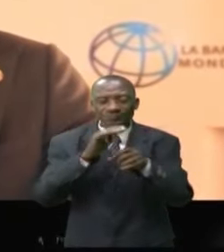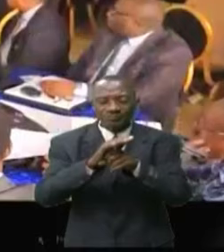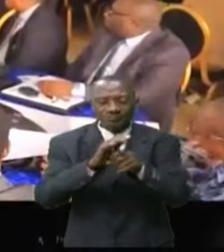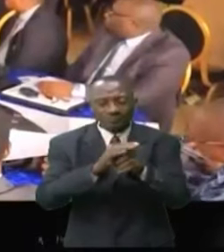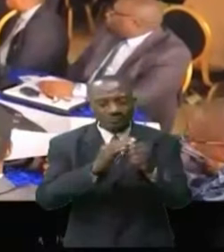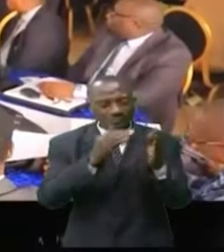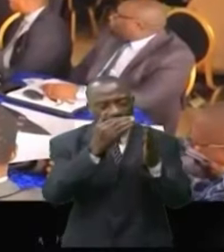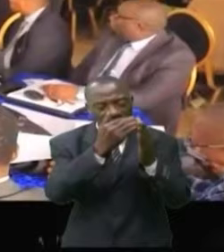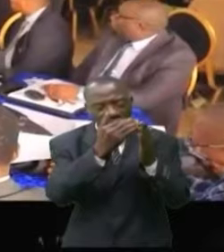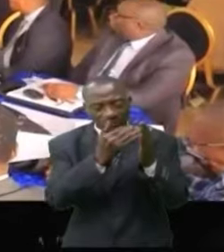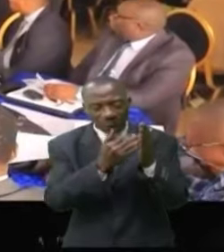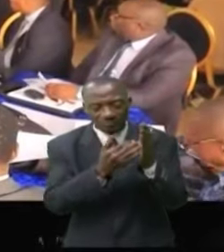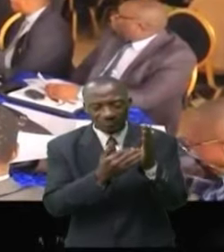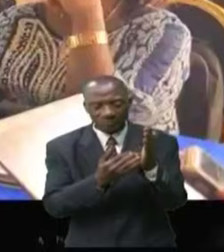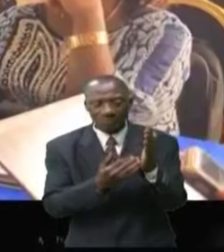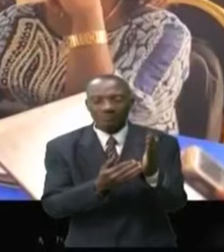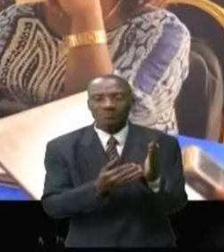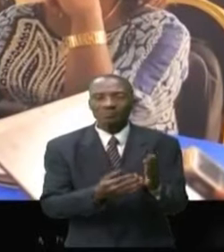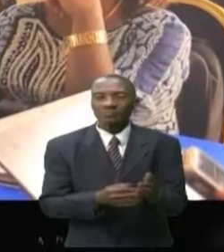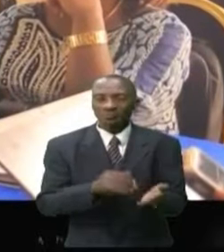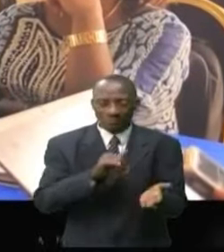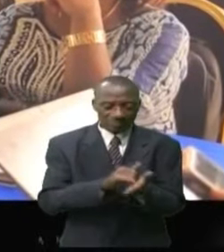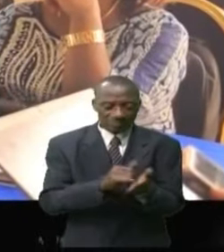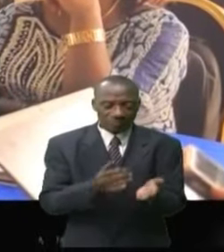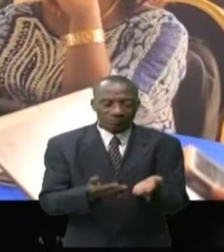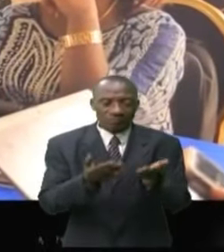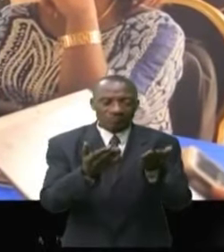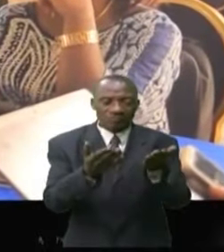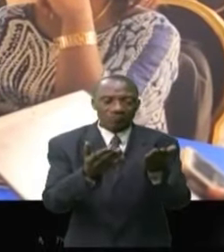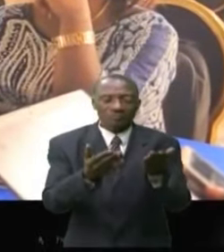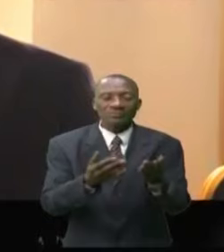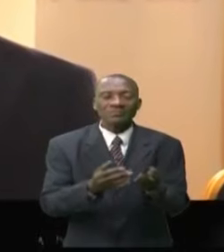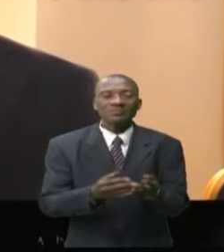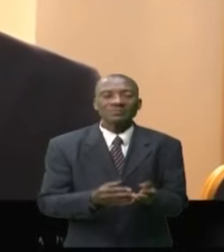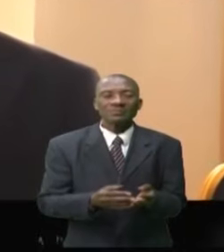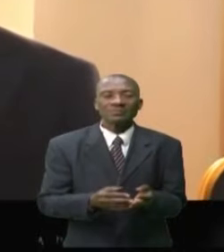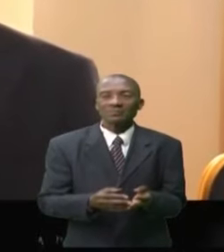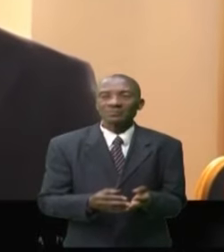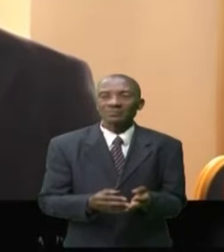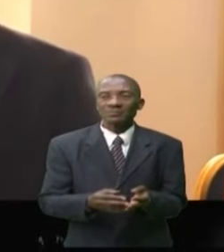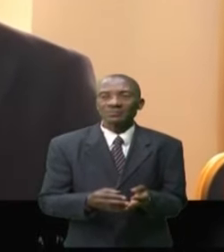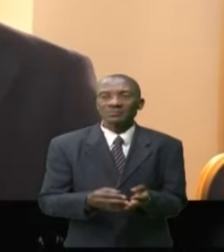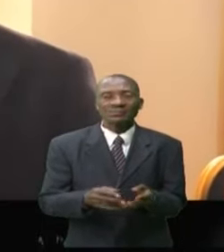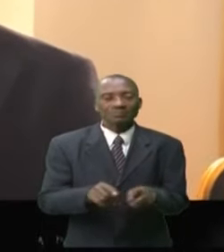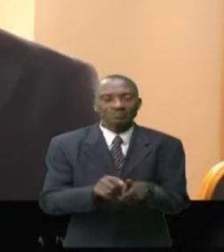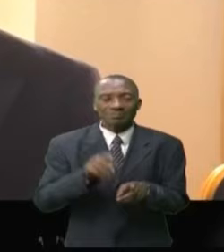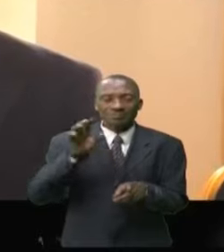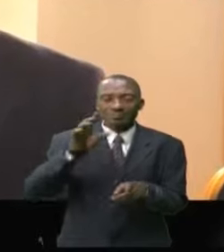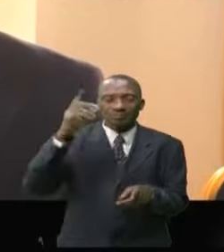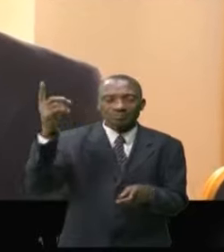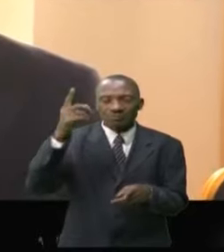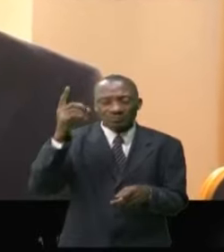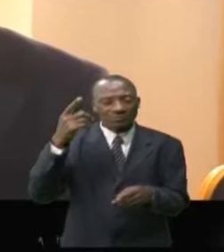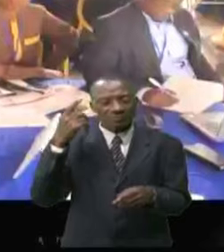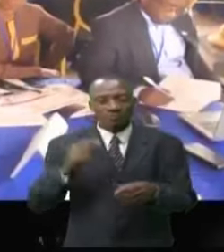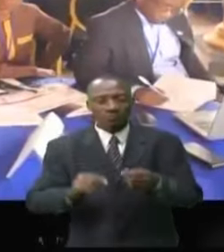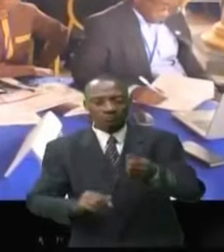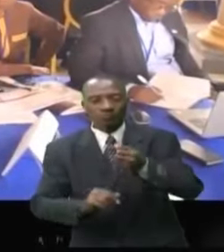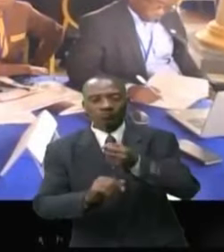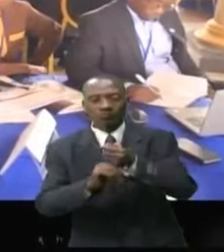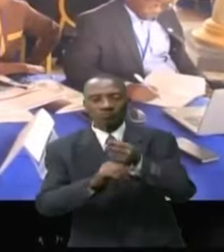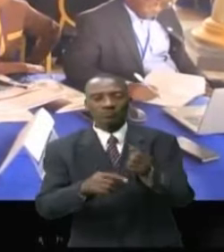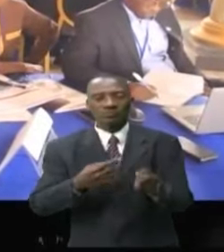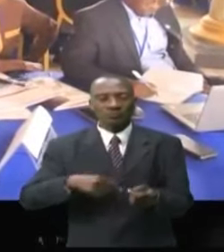années pour le directeur général adjoint de l'Organisation Mondiale de la Santé en RDC ces travaux d'évaluation sont une